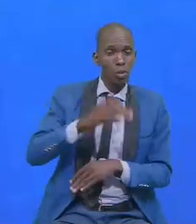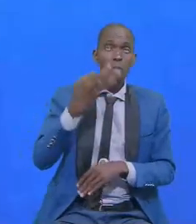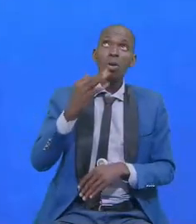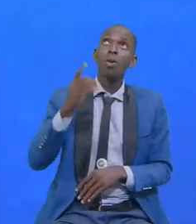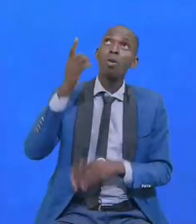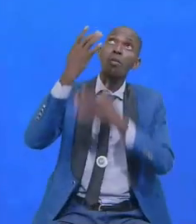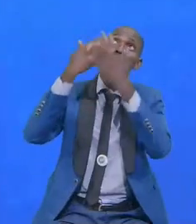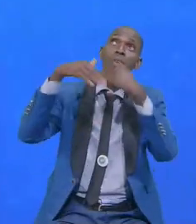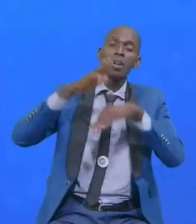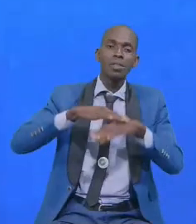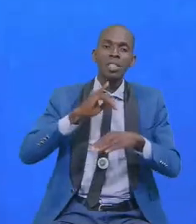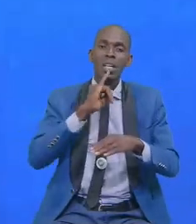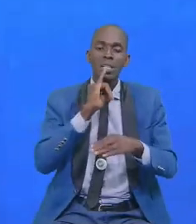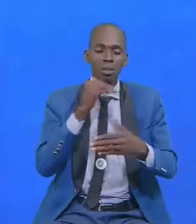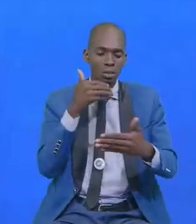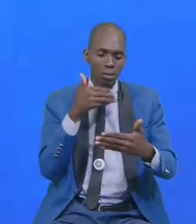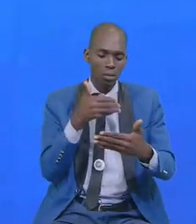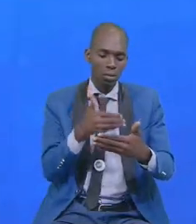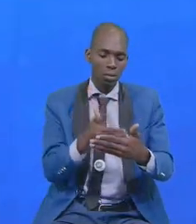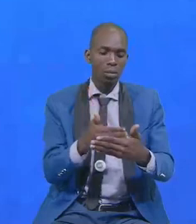Car le royaume des cieux est proche.